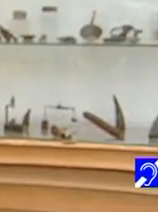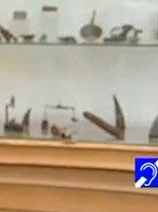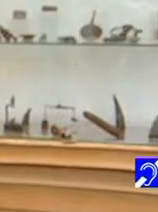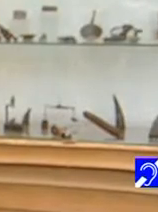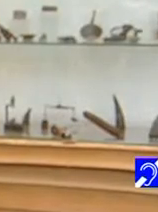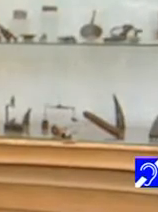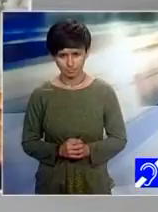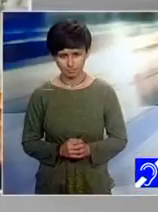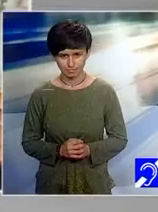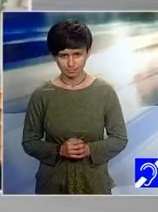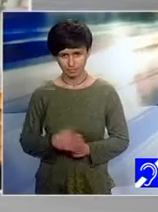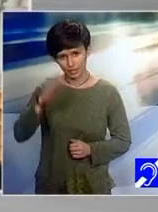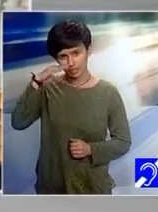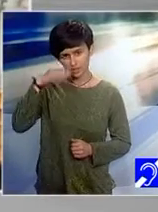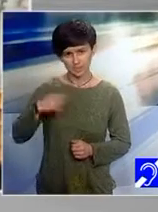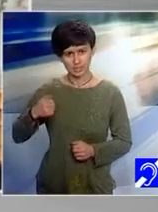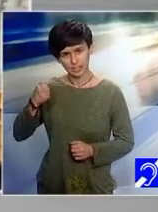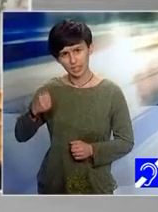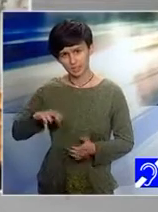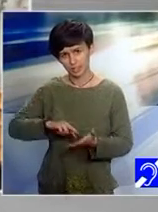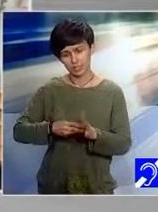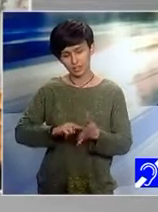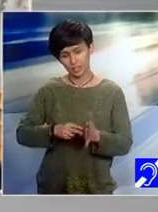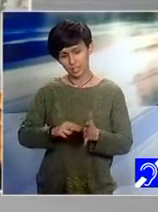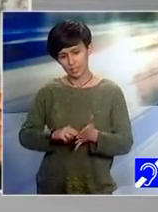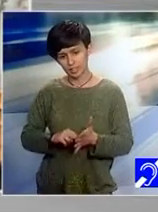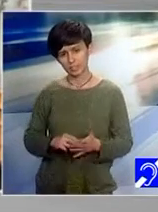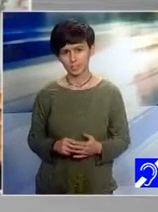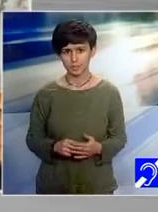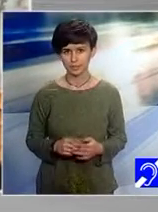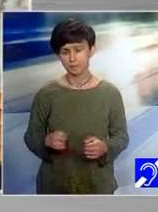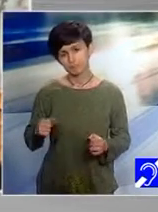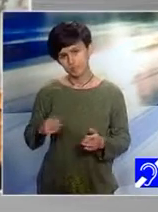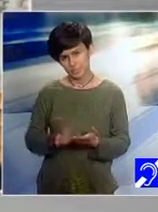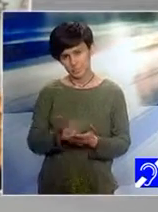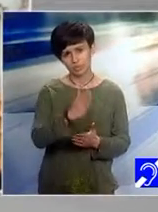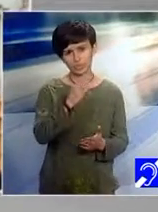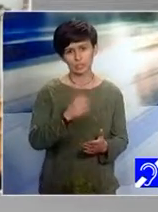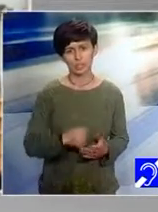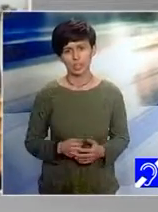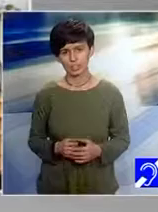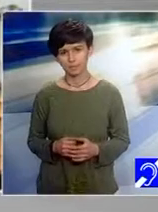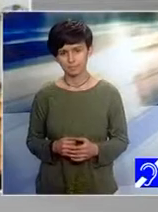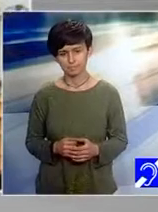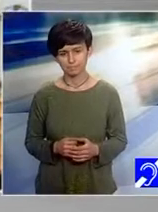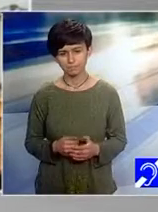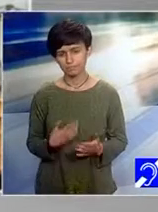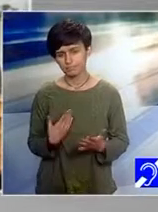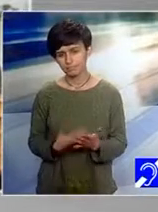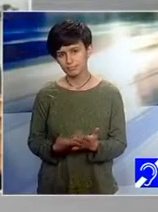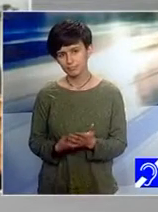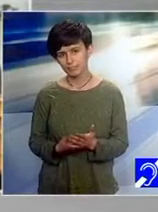Zilele armene le organizăm și le vom organiza în continuare